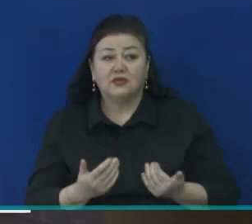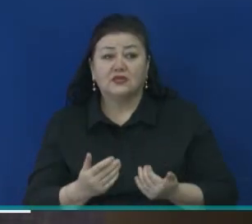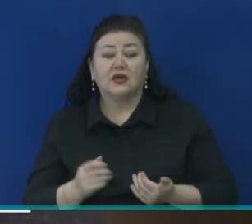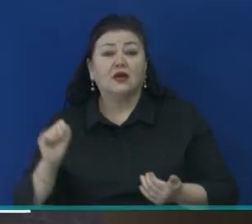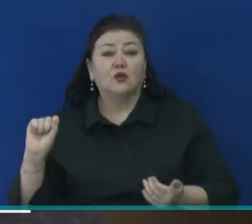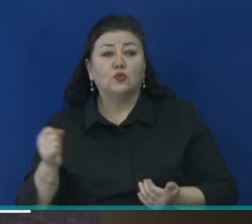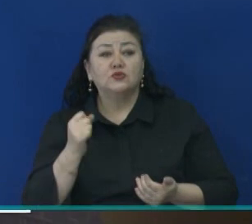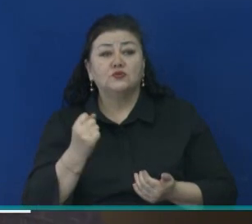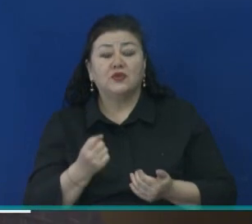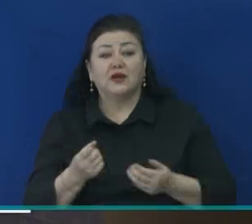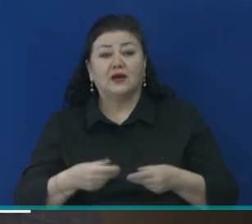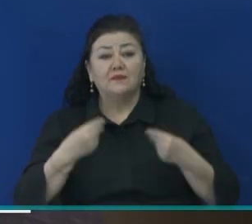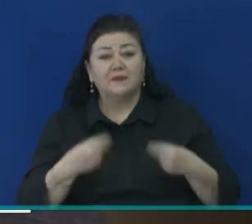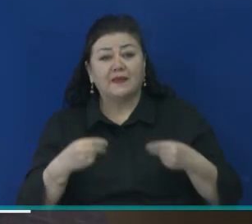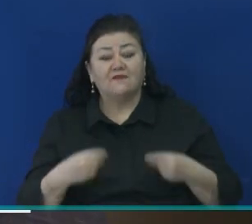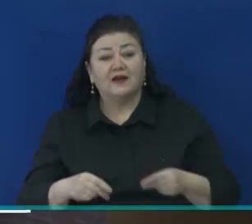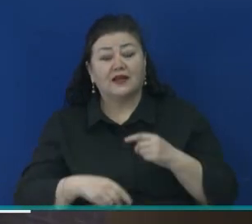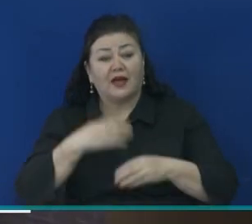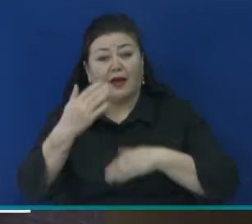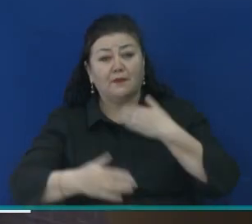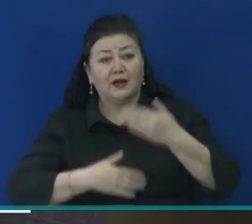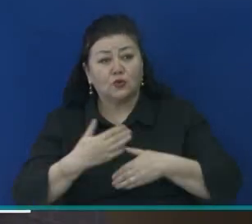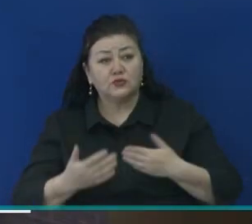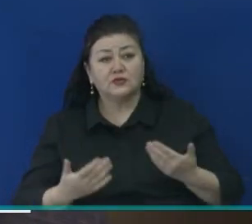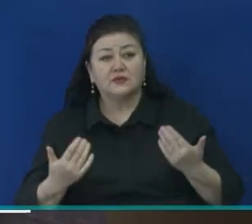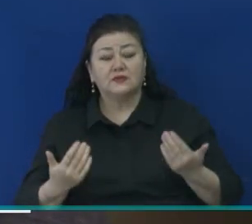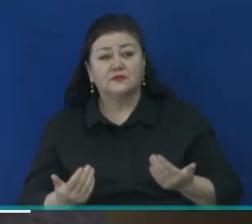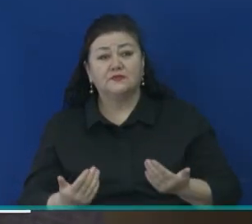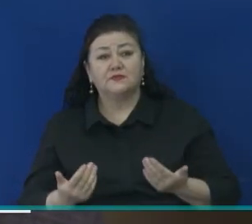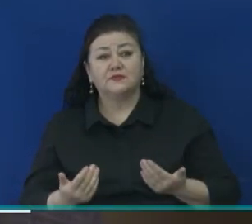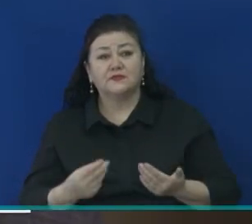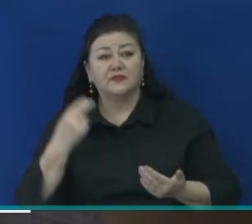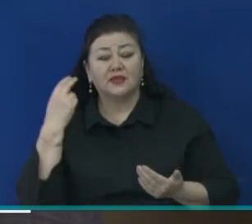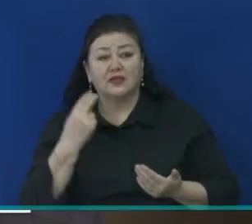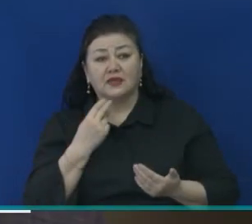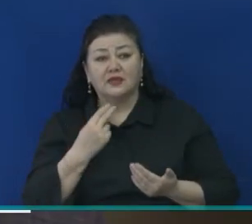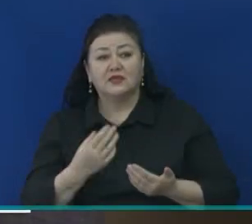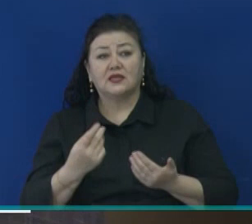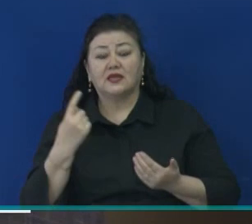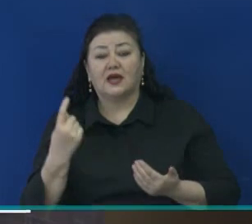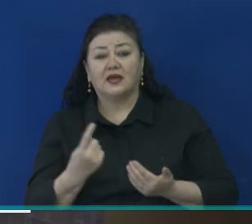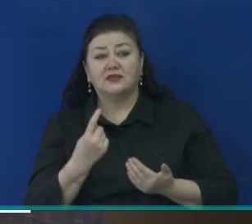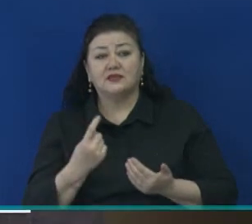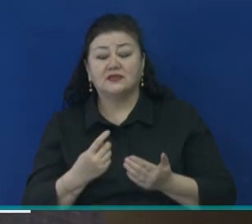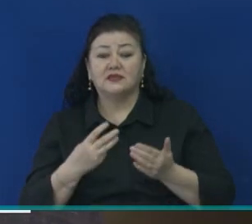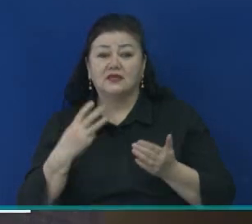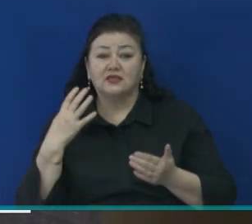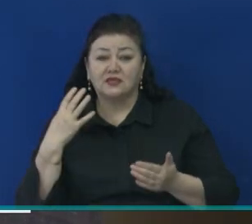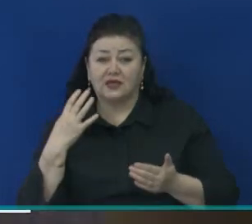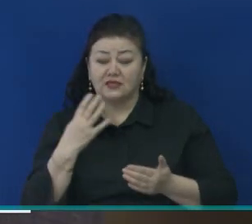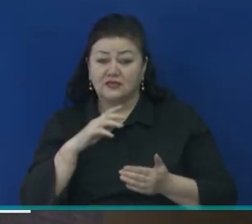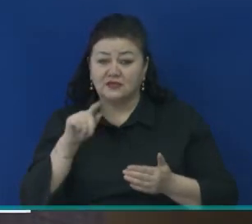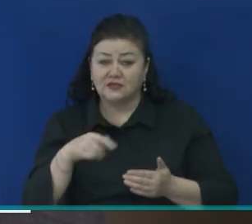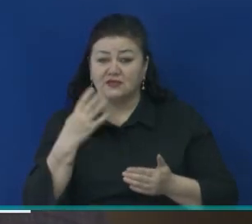жетті. Және де Қытай біздің экономикаға тікелей инвестициялары Қытайдың 1,4 миллиард доллар құраған.